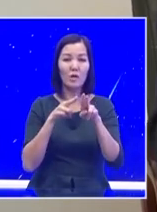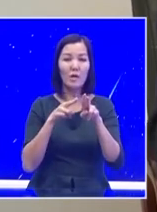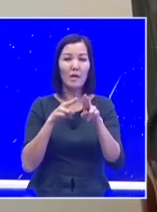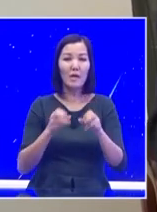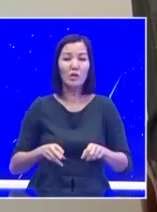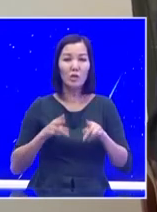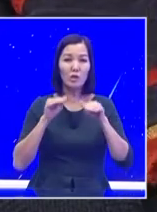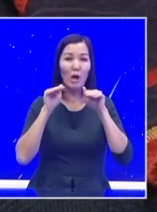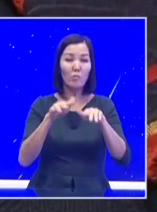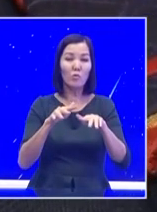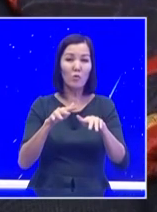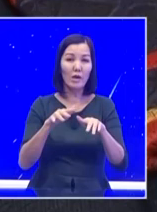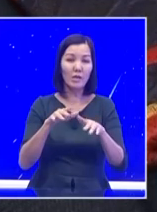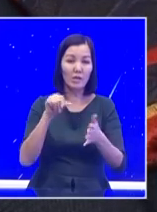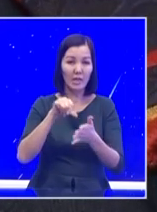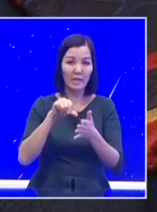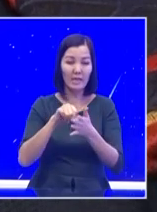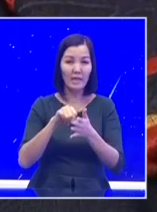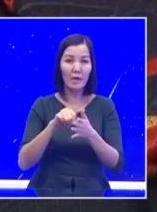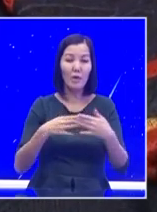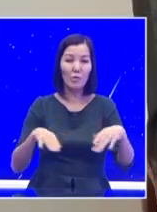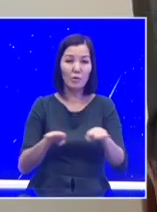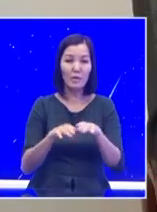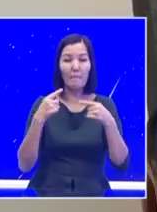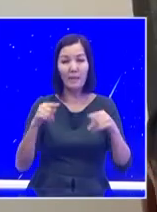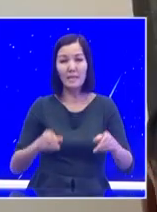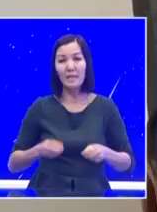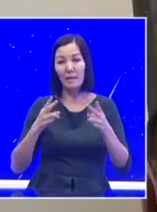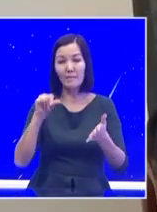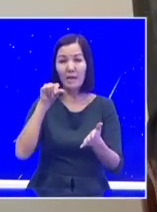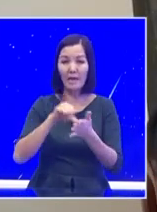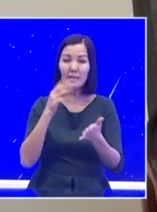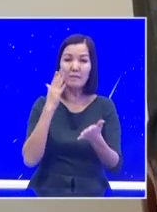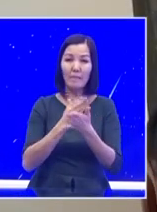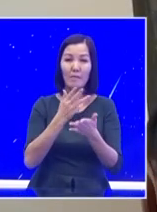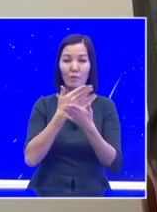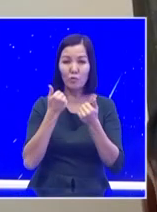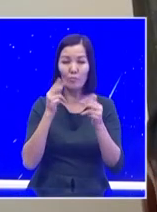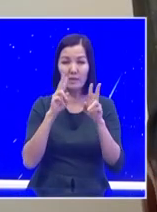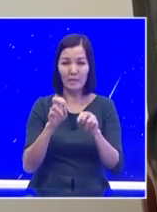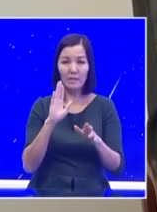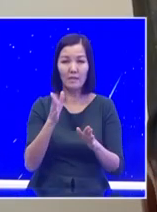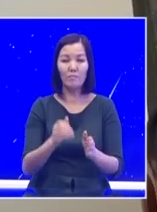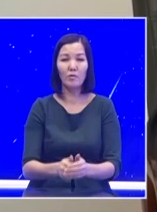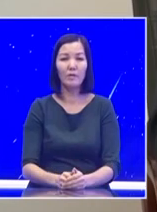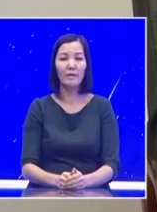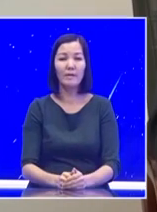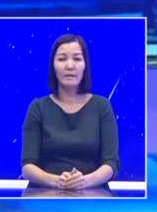жатады. Қылмыстары анықталса, олардың осы тәріздес өзге де қылмыстарға қатысы тексерілетін болады.